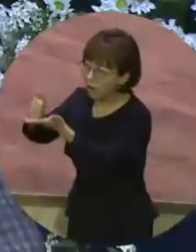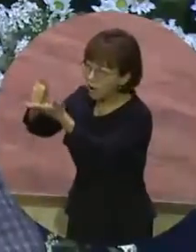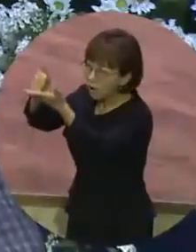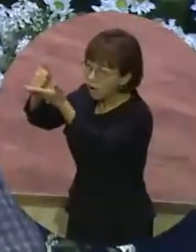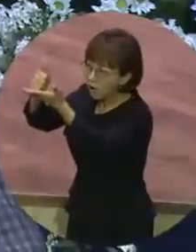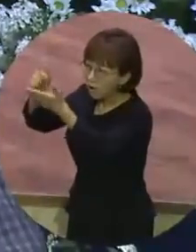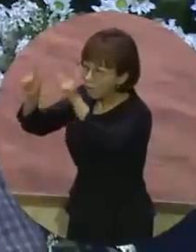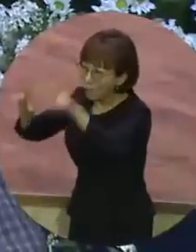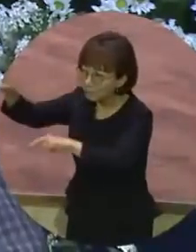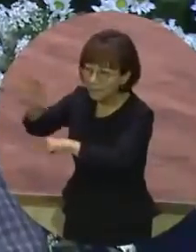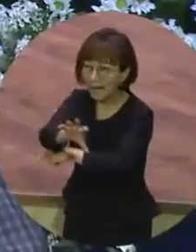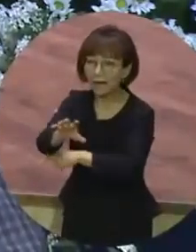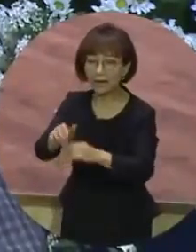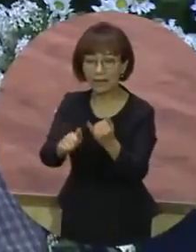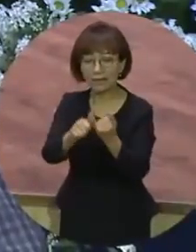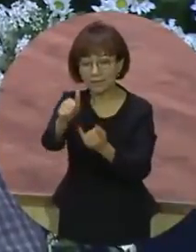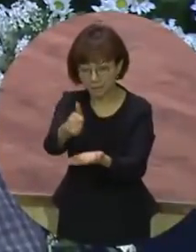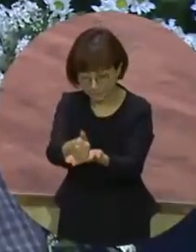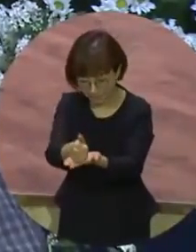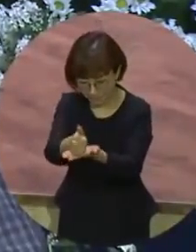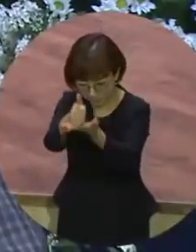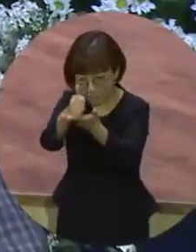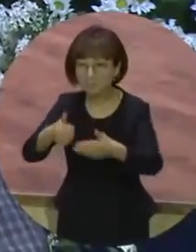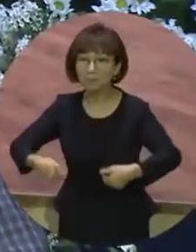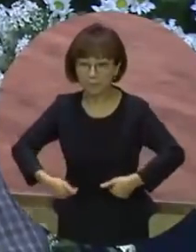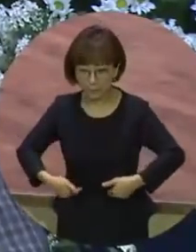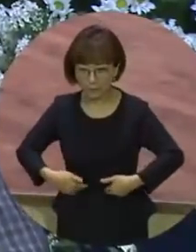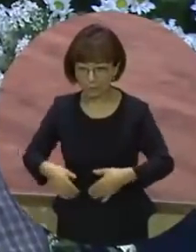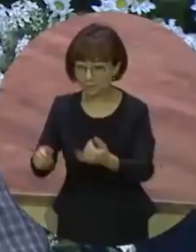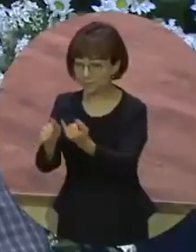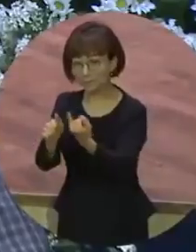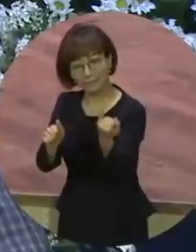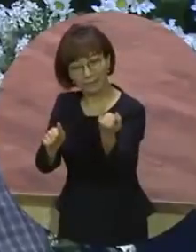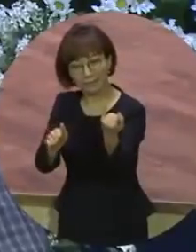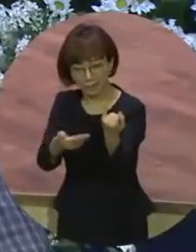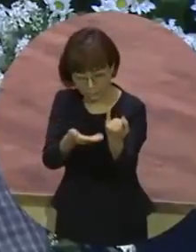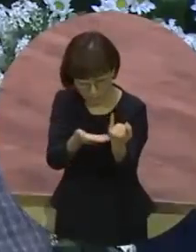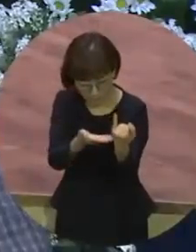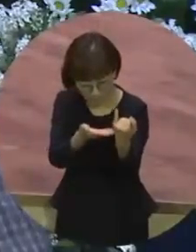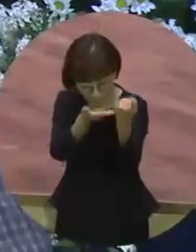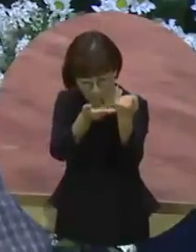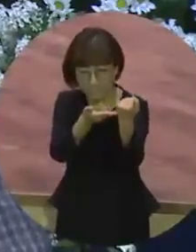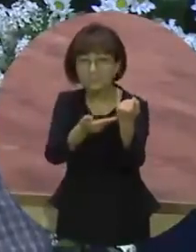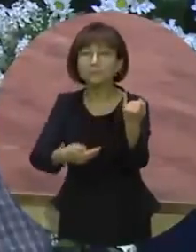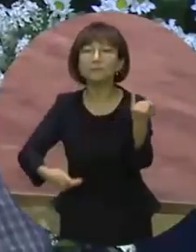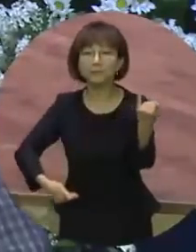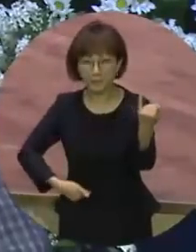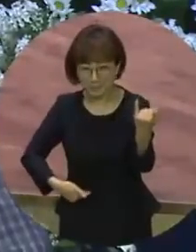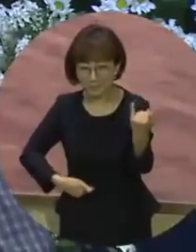대해서. 우리 영계 성도들 있을 때 잘하시기 바랍니다.